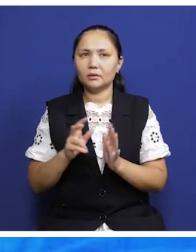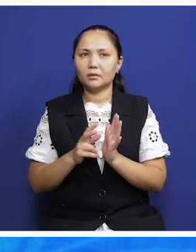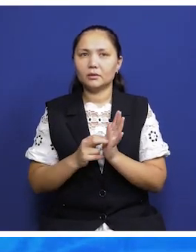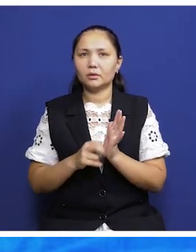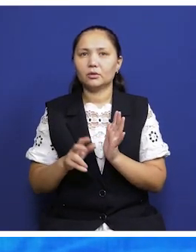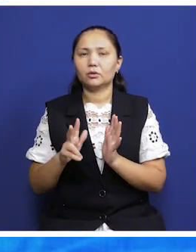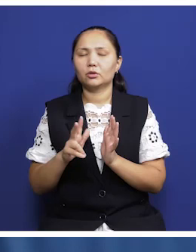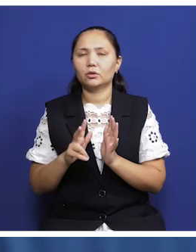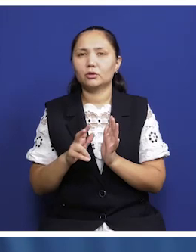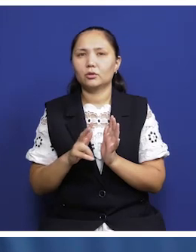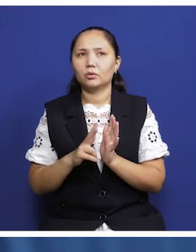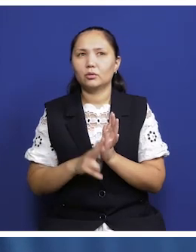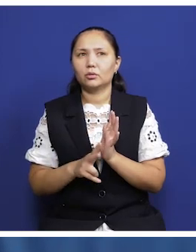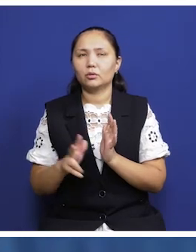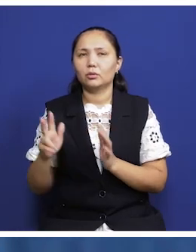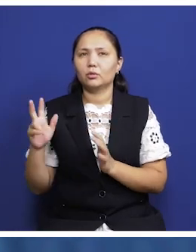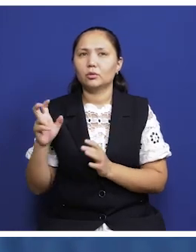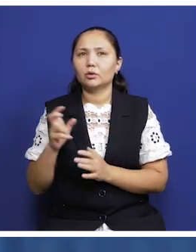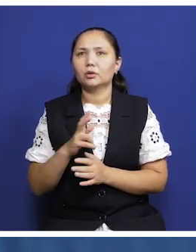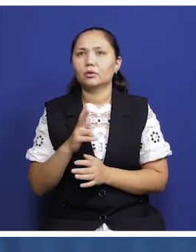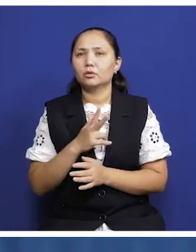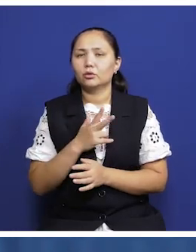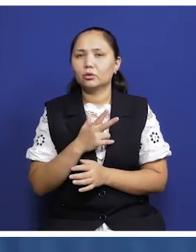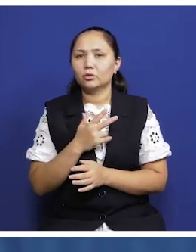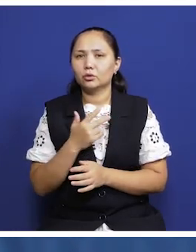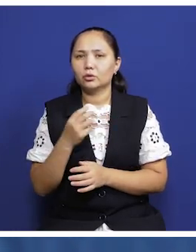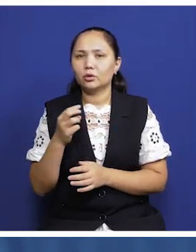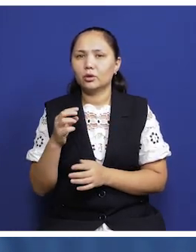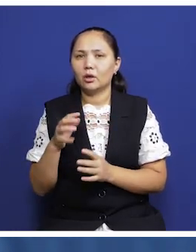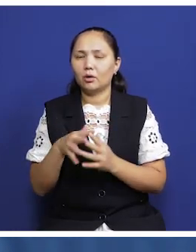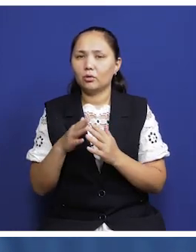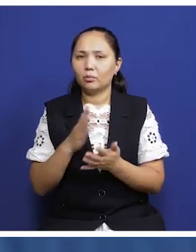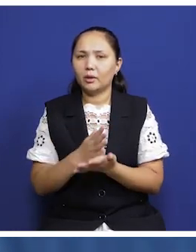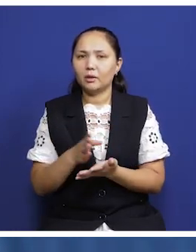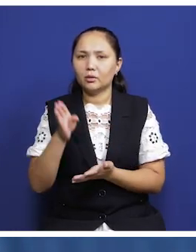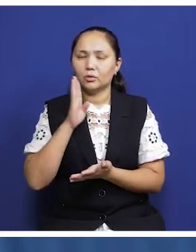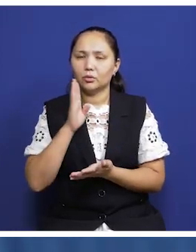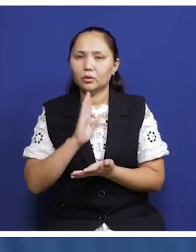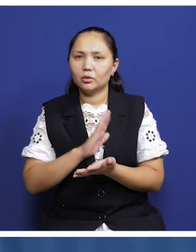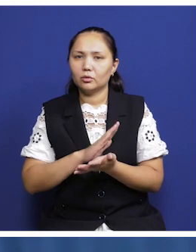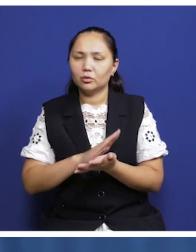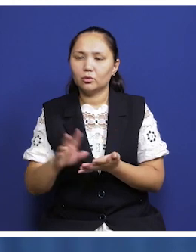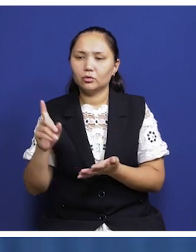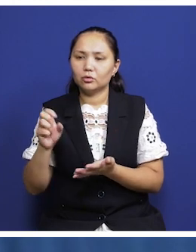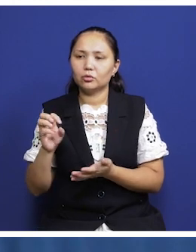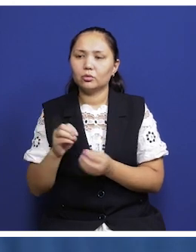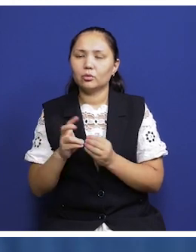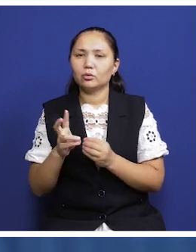елді мекен болатын болса, соның 113 елді мекенімізде бізде мүлдем ауыз су жоқ, орталықтандырылған